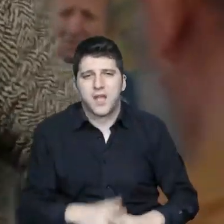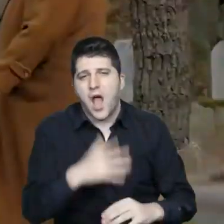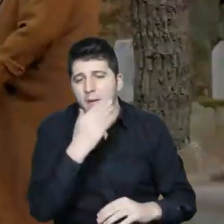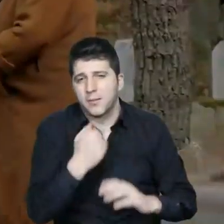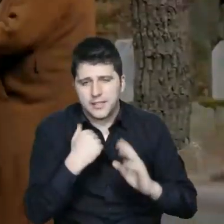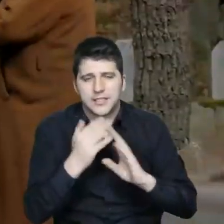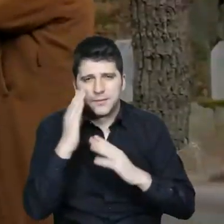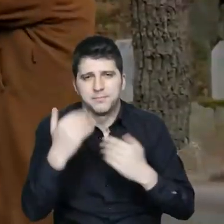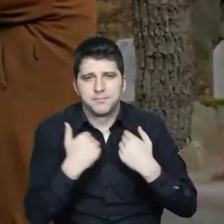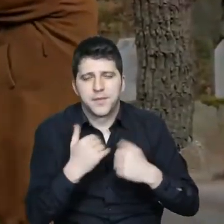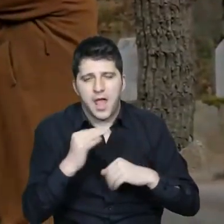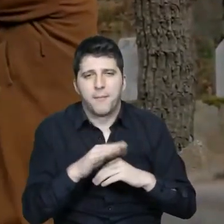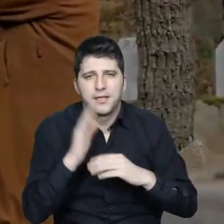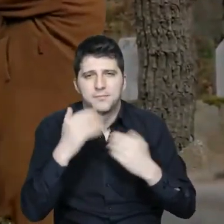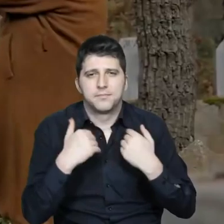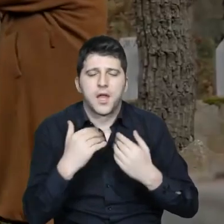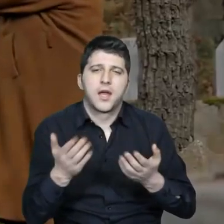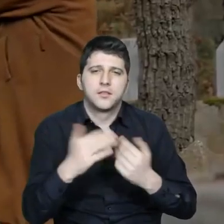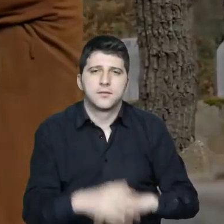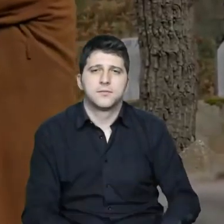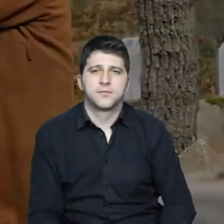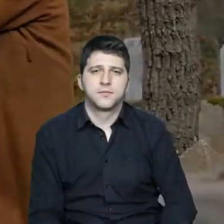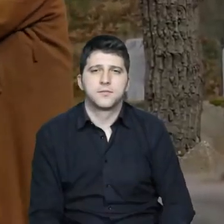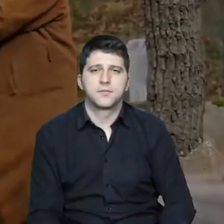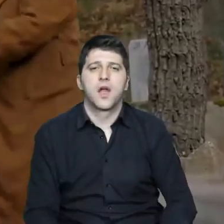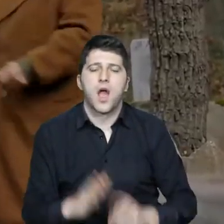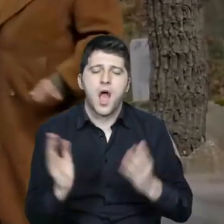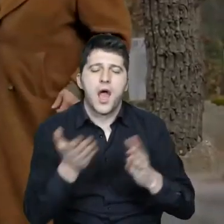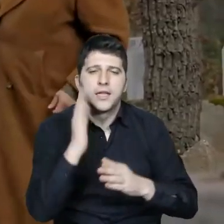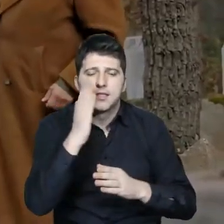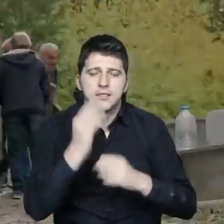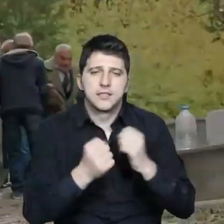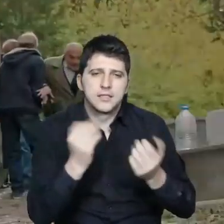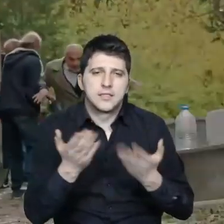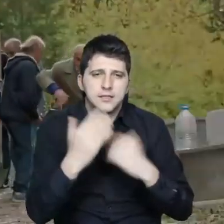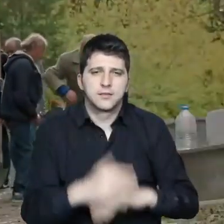ben gideyim. Hemen vereyim. Hadi. Ayağına taş değmesin o barak. Hadi.